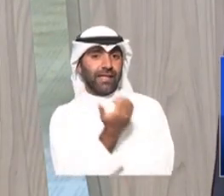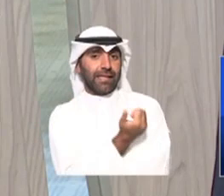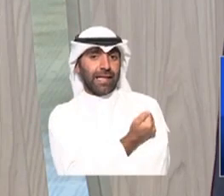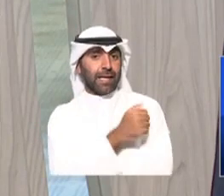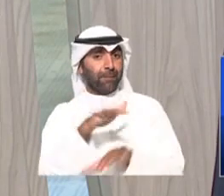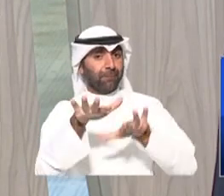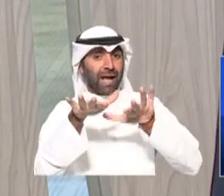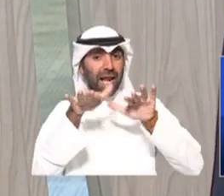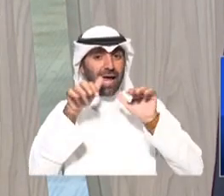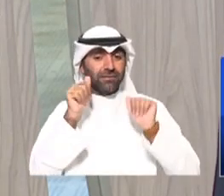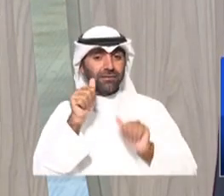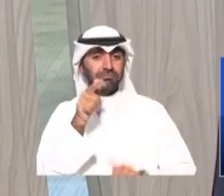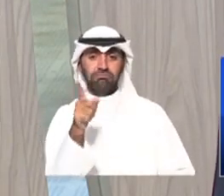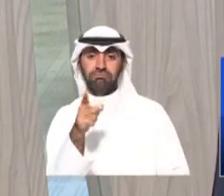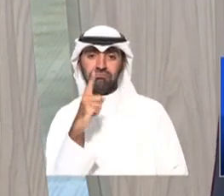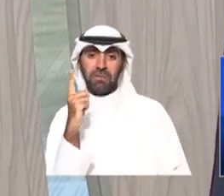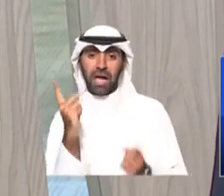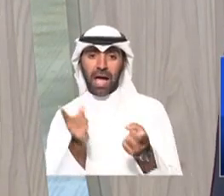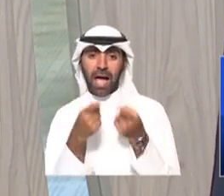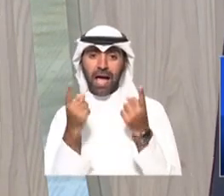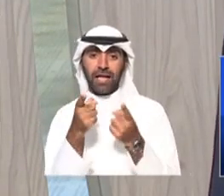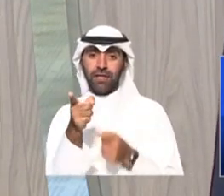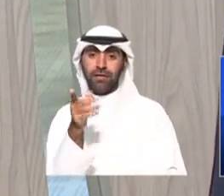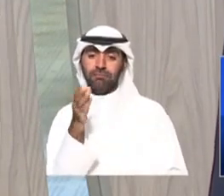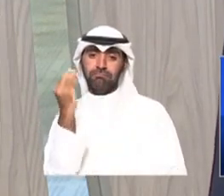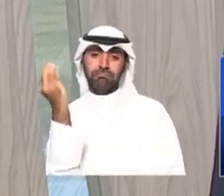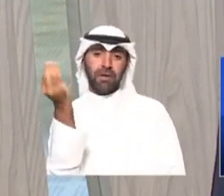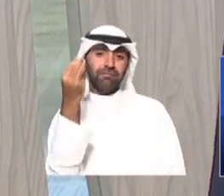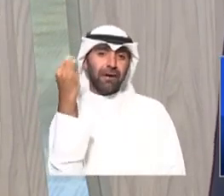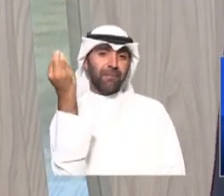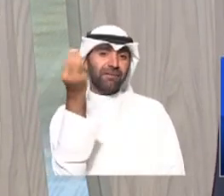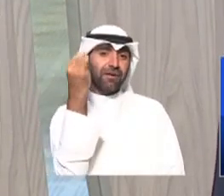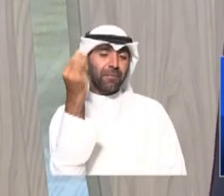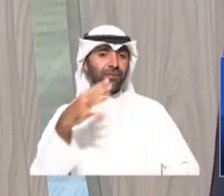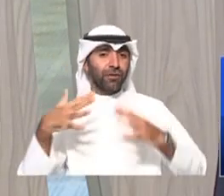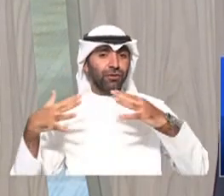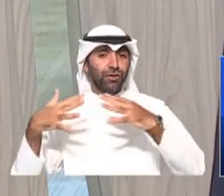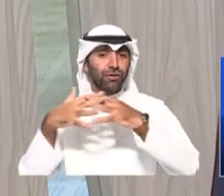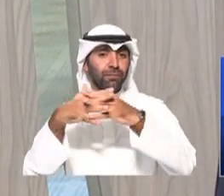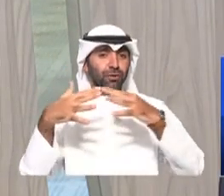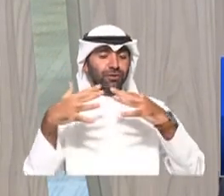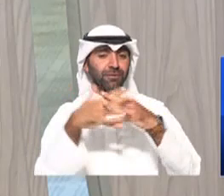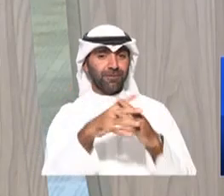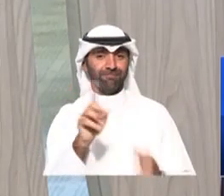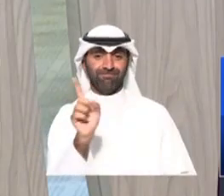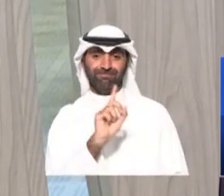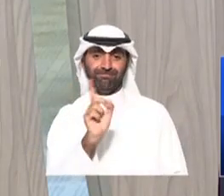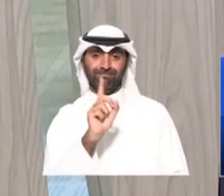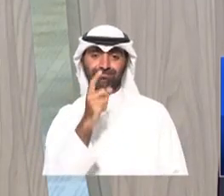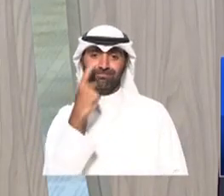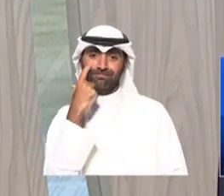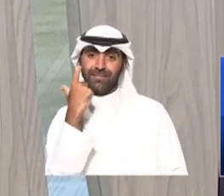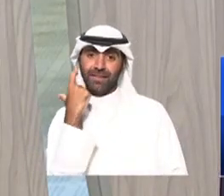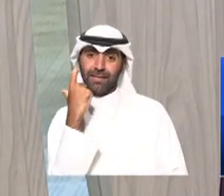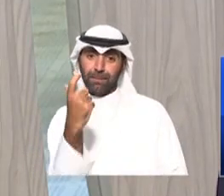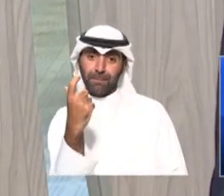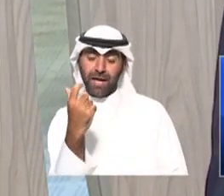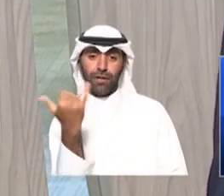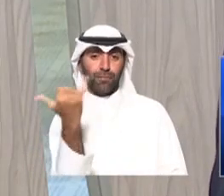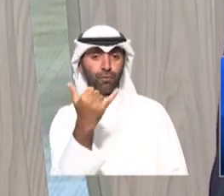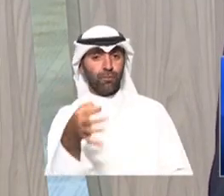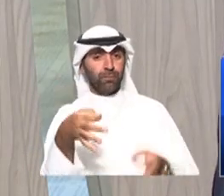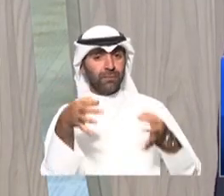التطعيم يعطي مناعة لاحقة على الأقل 4 إلى 6 أسابيع، وبالتالي